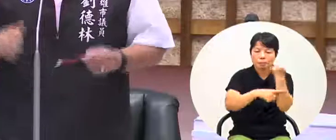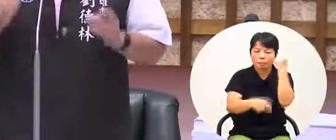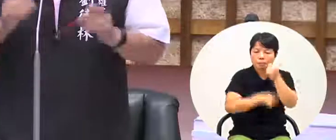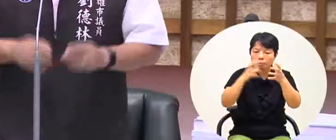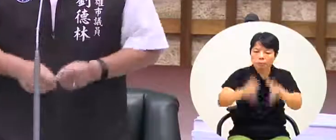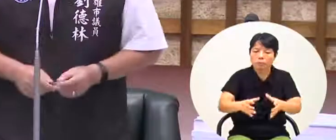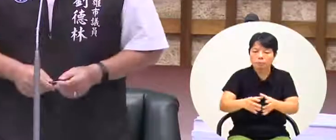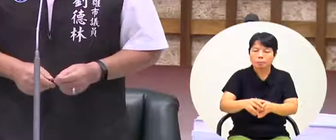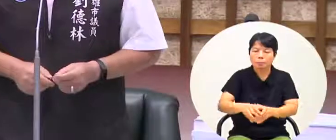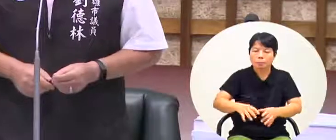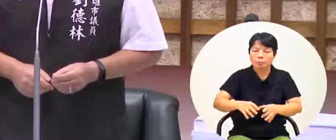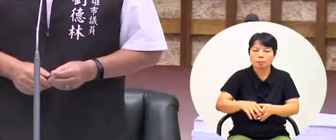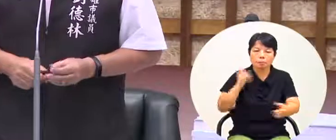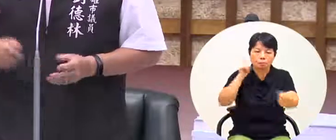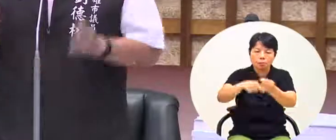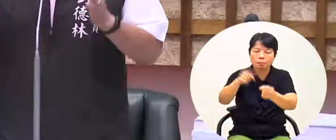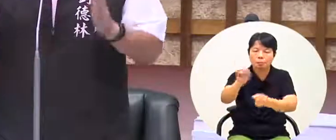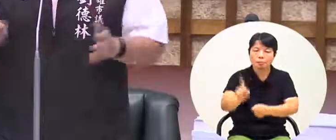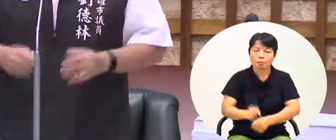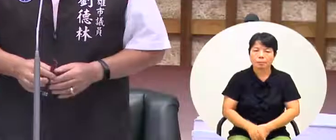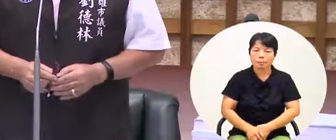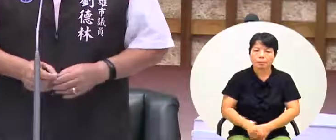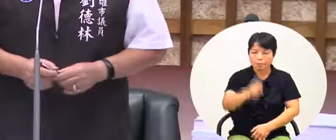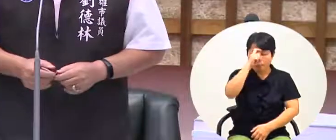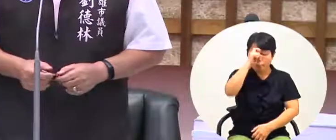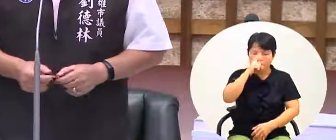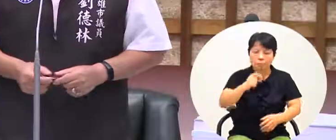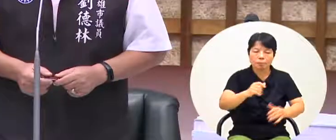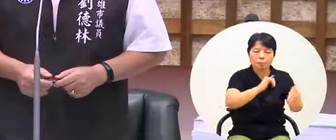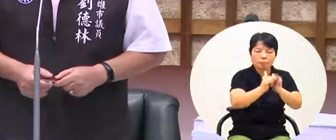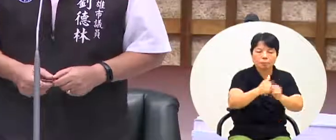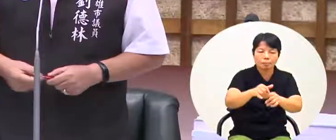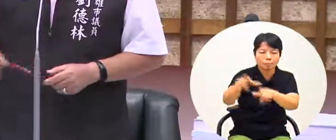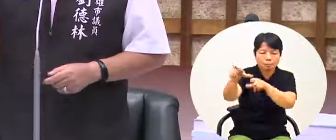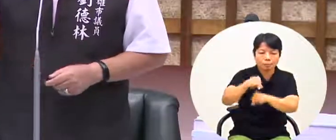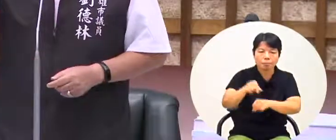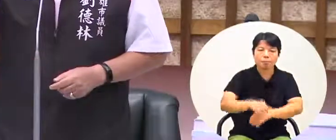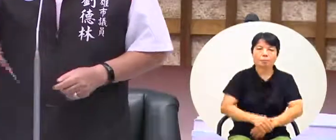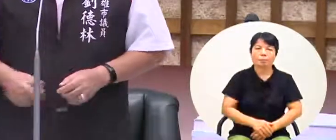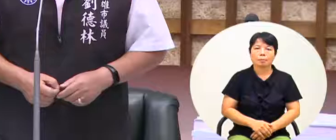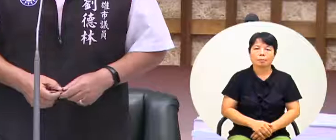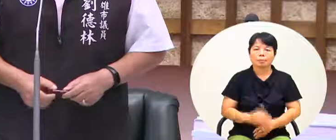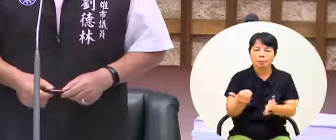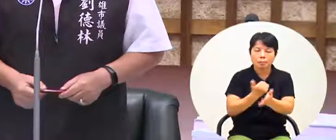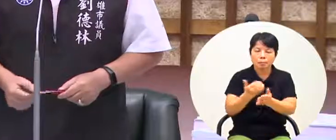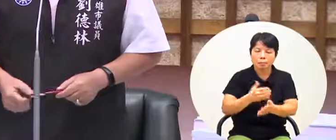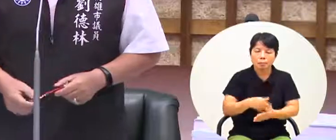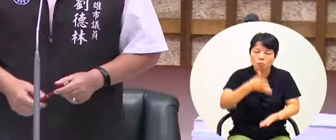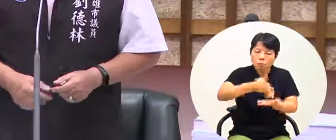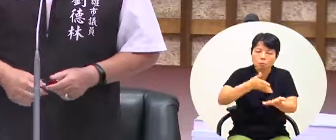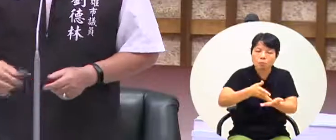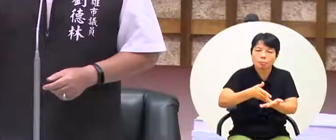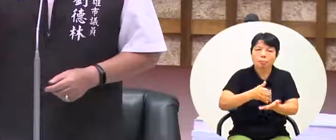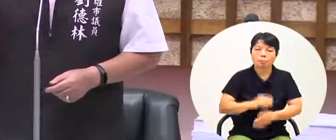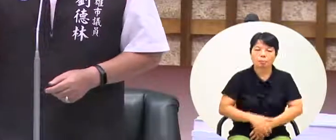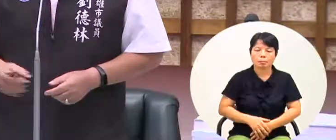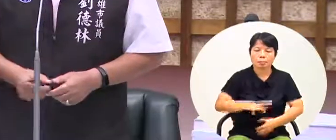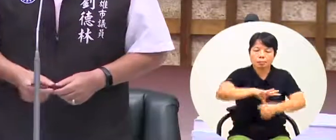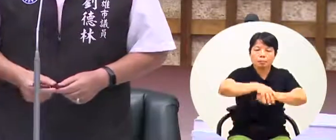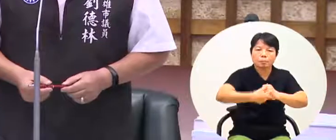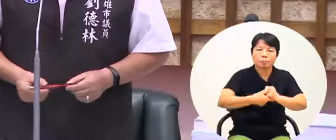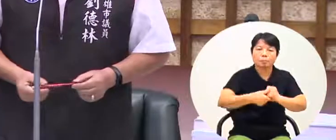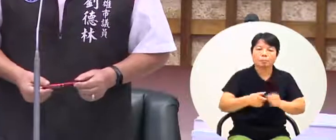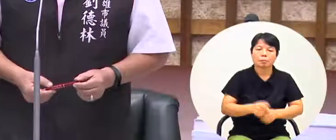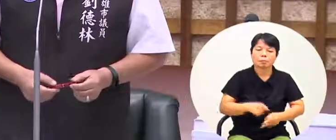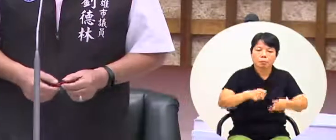望人民能够遵守可是在刚刚我所提到这个前提之下，包含待会公务局，我们看到拆